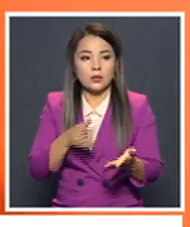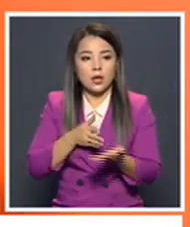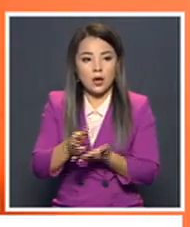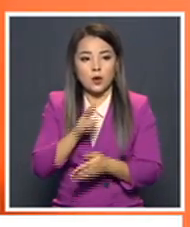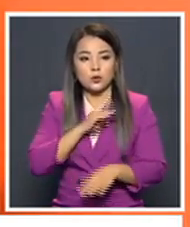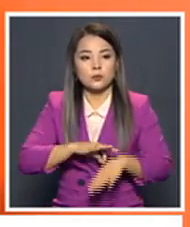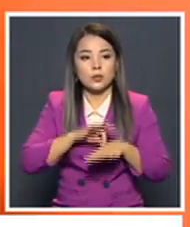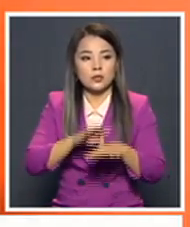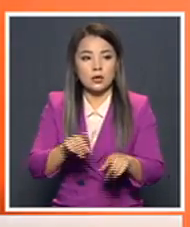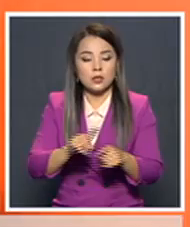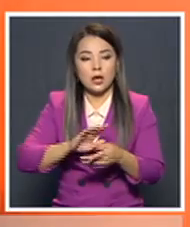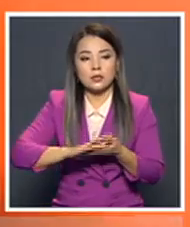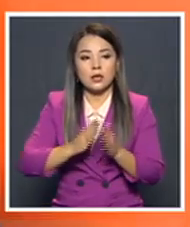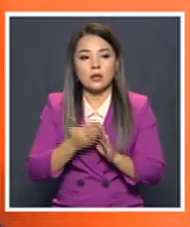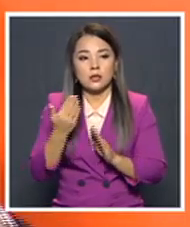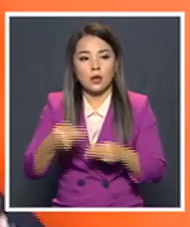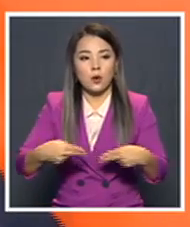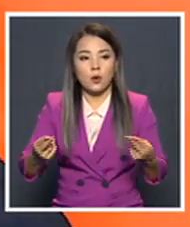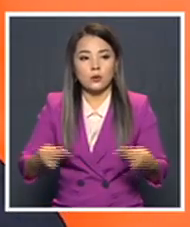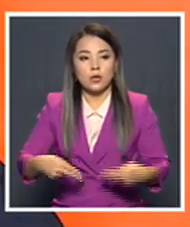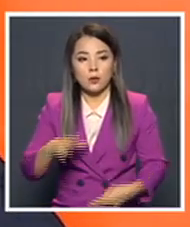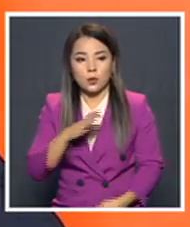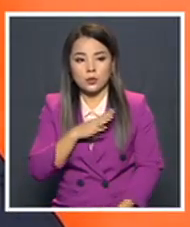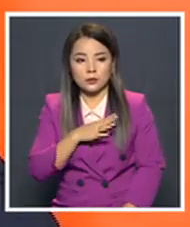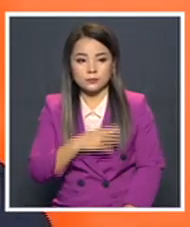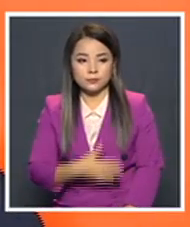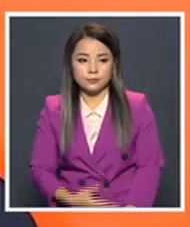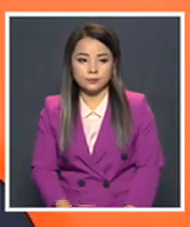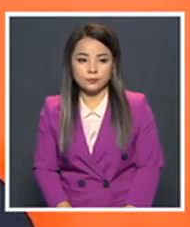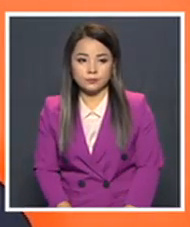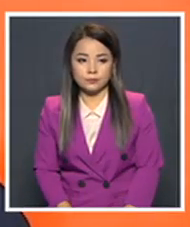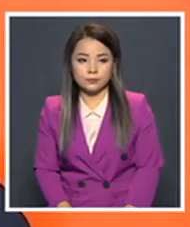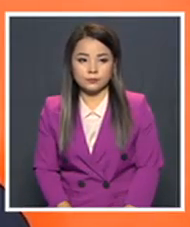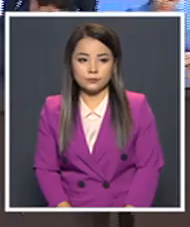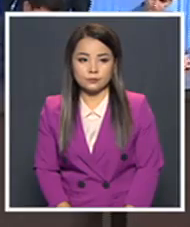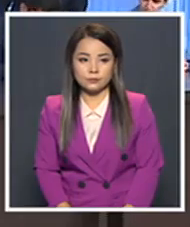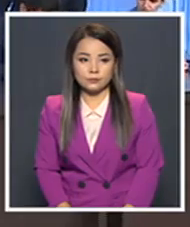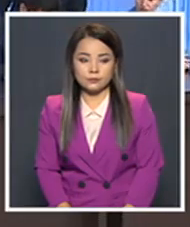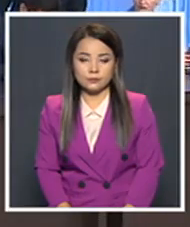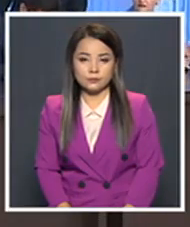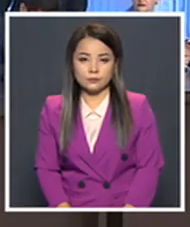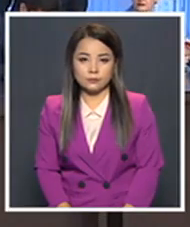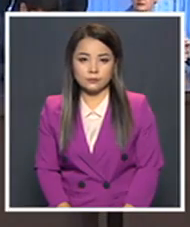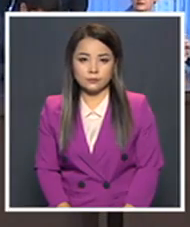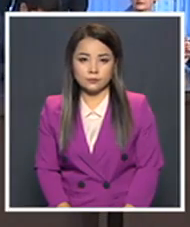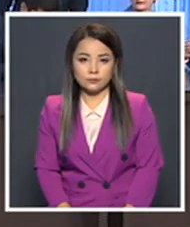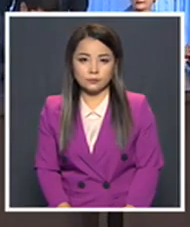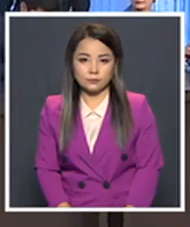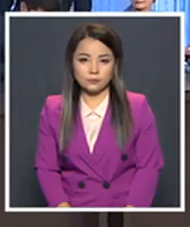шаралар туралы келісімге қол қойылды. Индира Бегайдар, Александр Белов, Қазақстан ұлттық телеарнасы, Мәскеу.